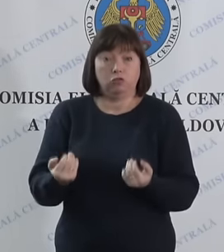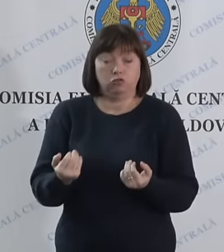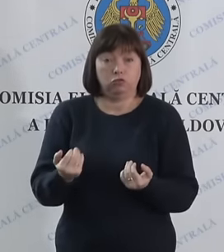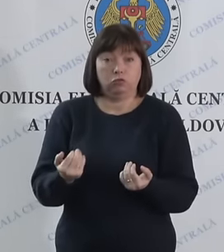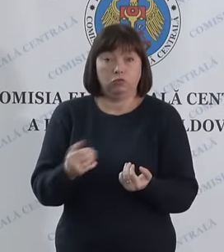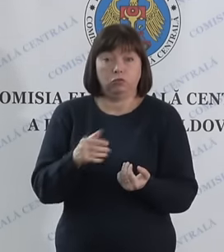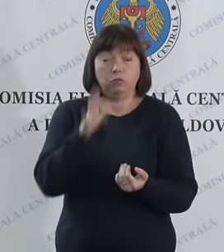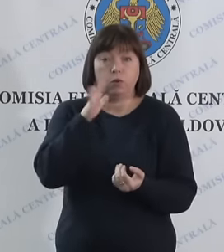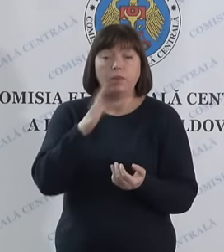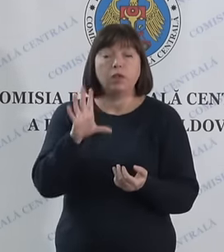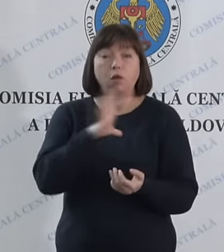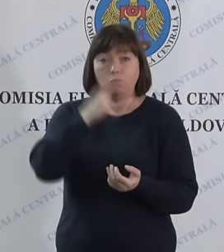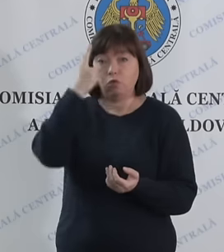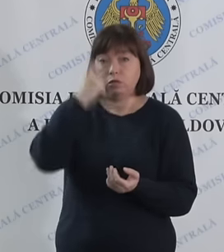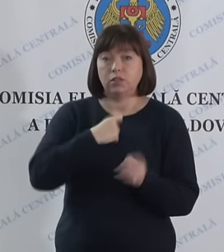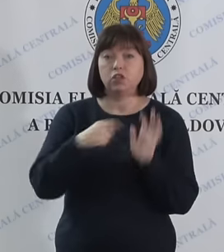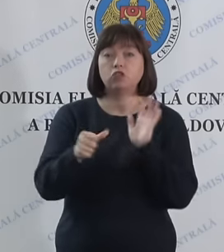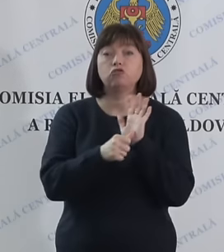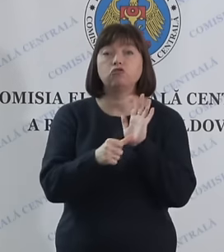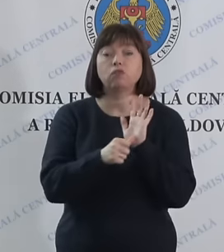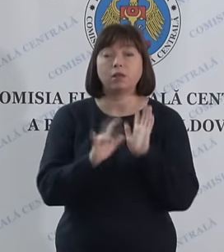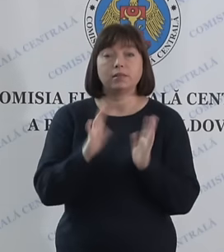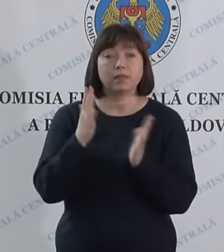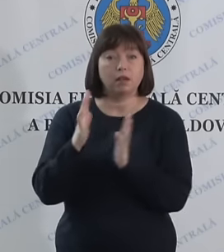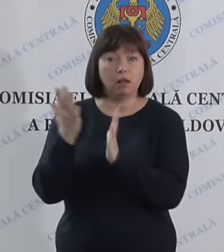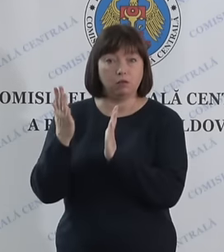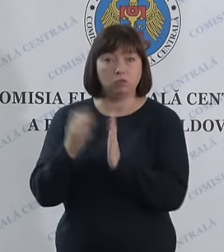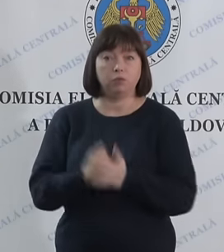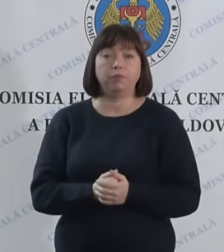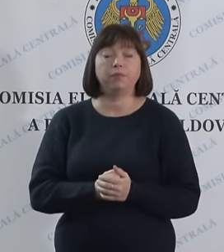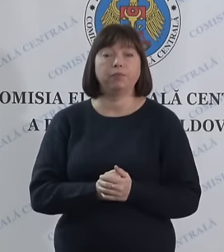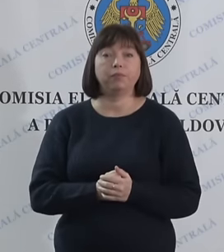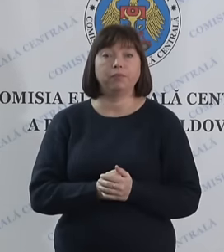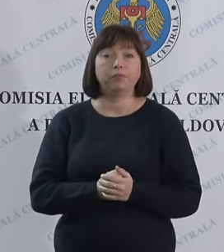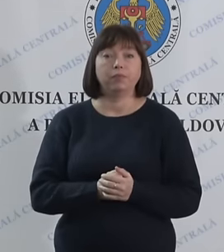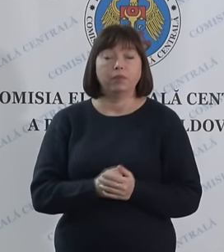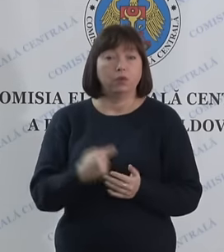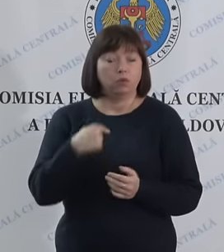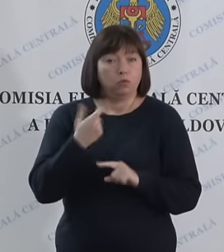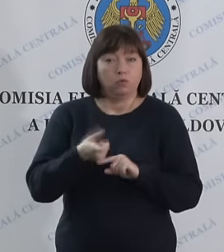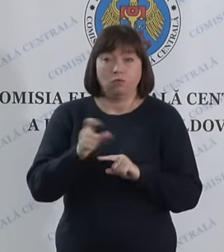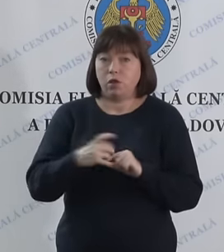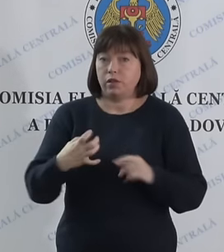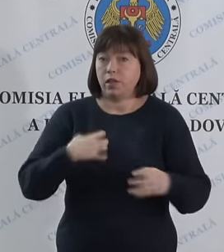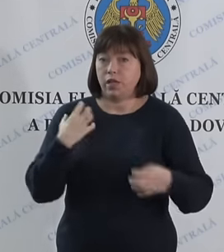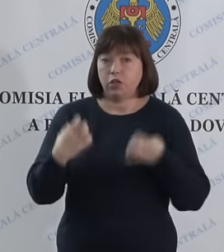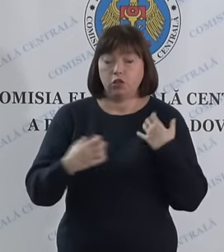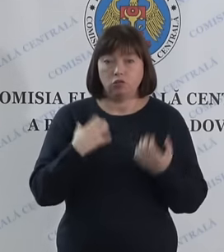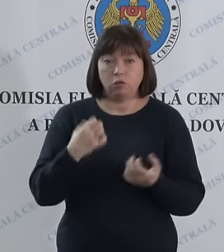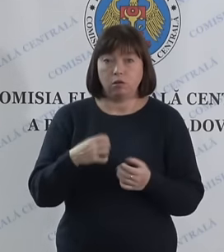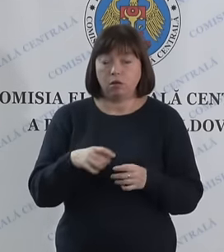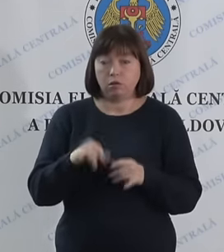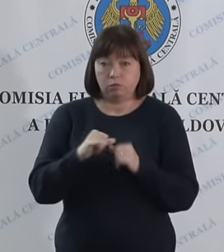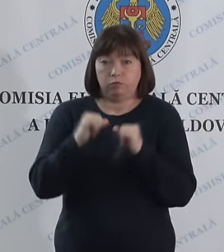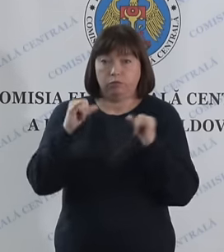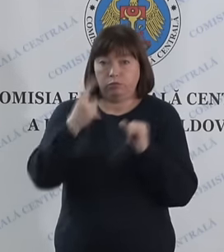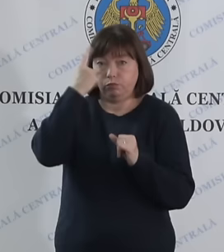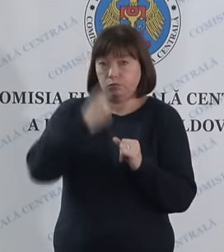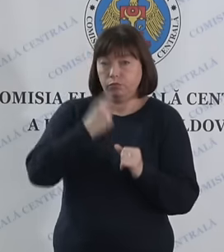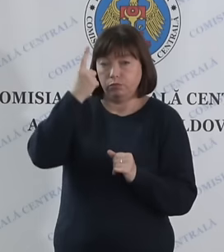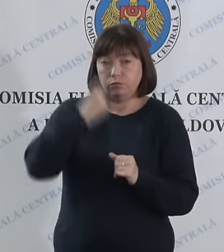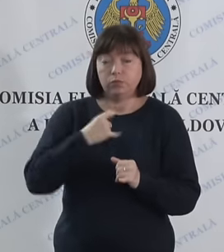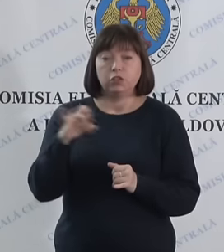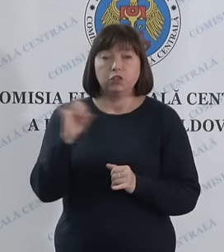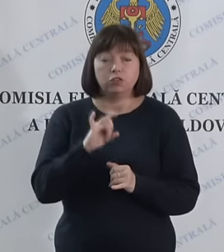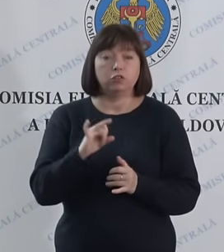sunt comunicate 6 cazuri. Suntem îngrijorați de sesizările date, dar și